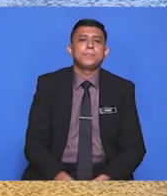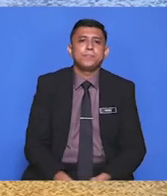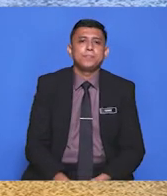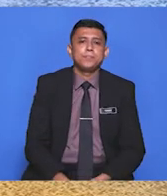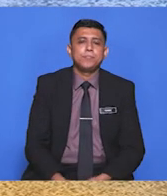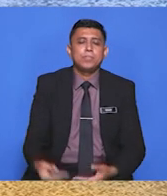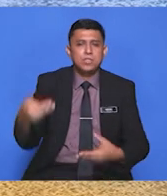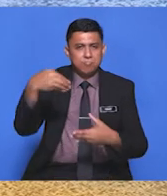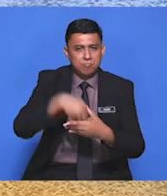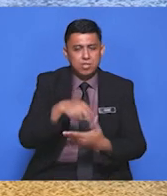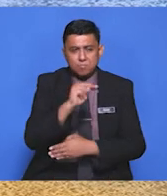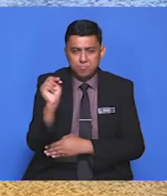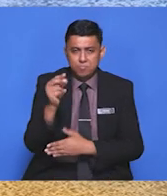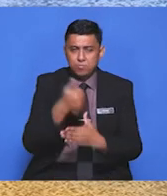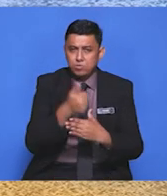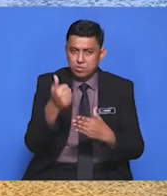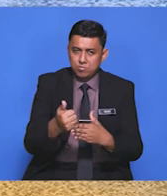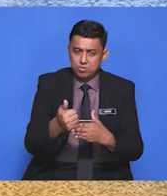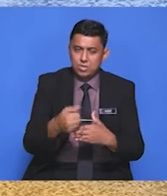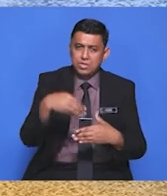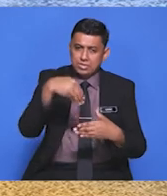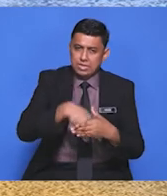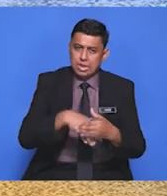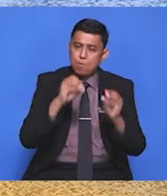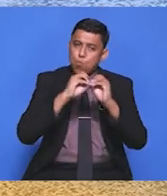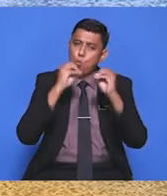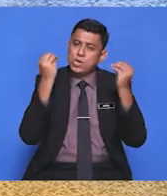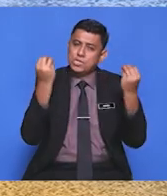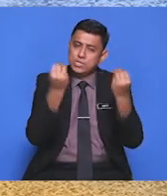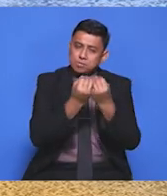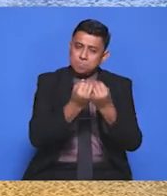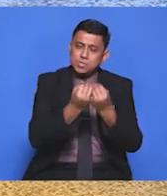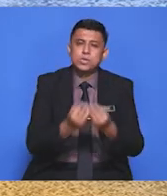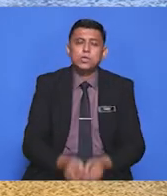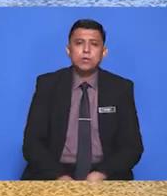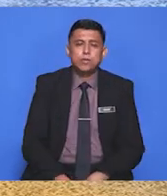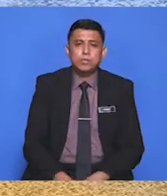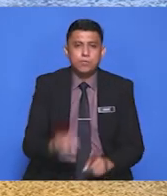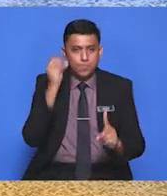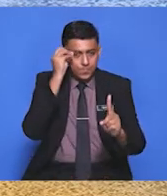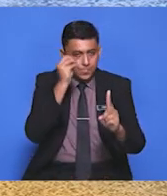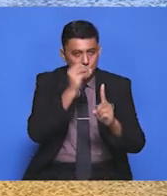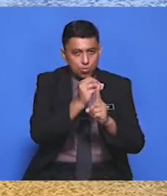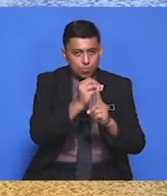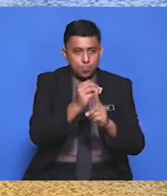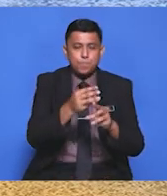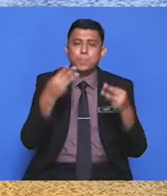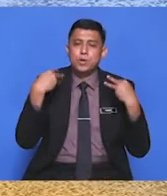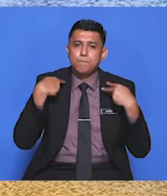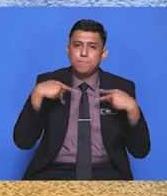Faktor dalaman ataupun faktor di dalam organisasi itu sendiri terdiri daripada objektif